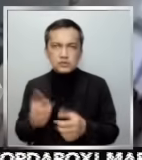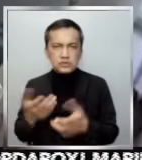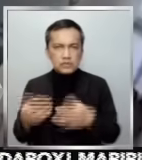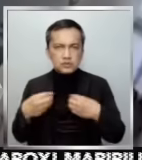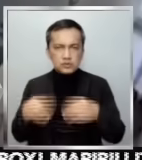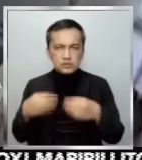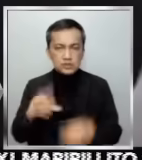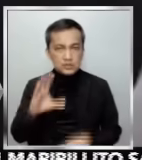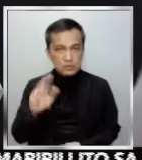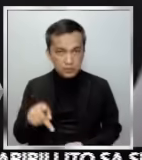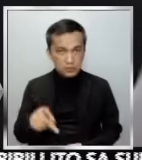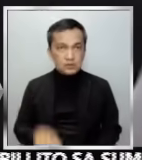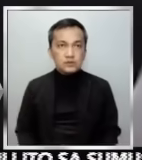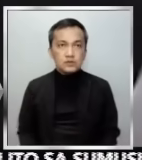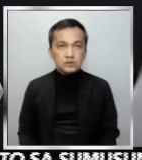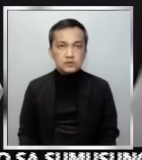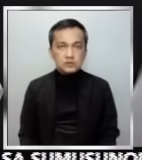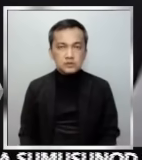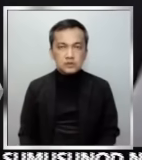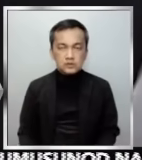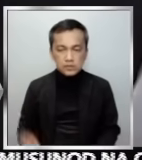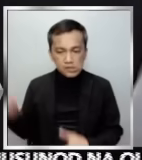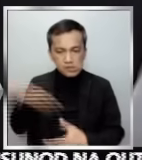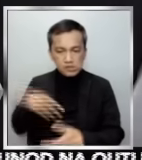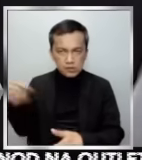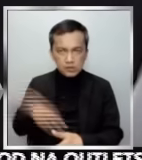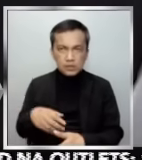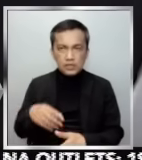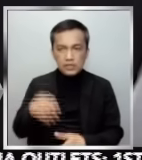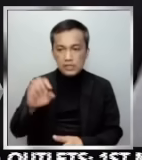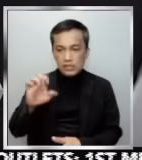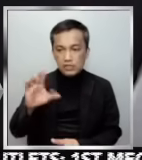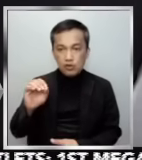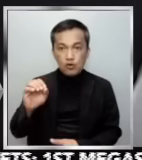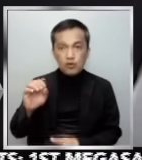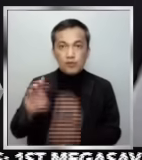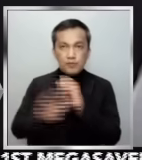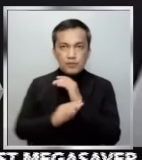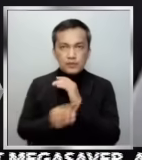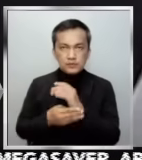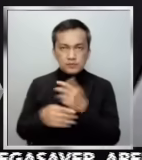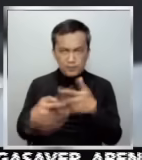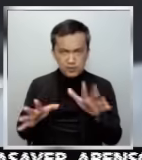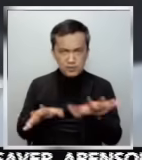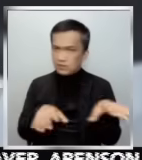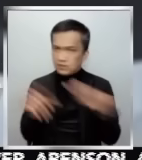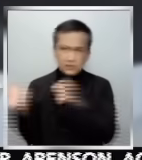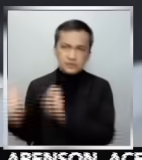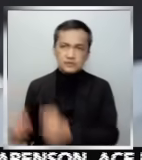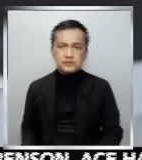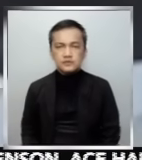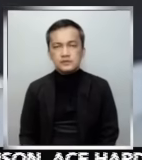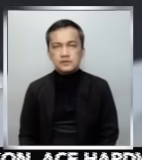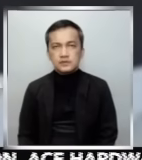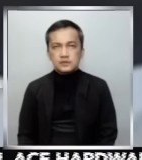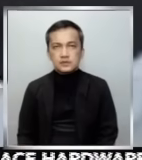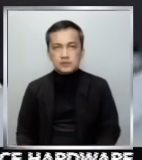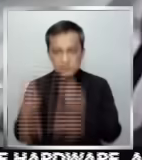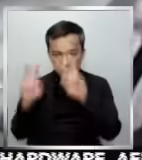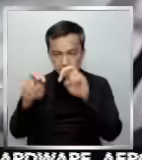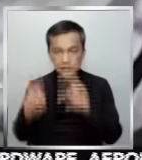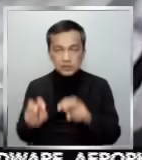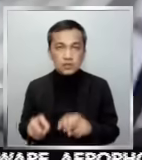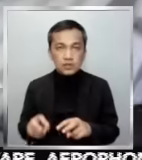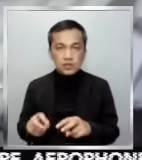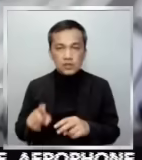cellphone pinaglalagay nila ito sa ecobag sabay escapo base sa imbestigasyon mahigit isang